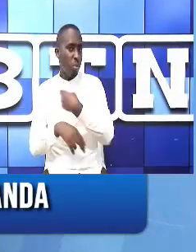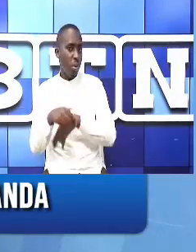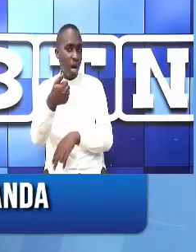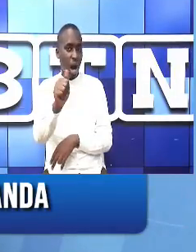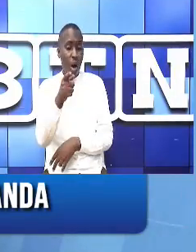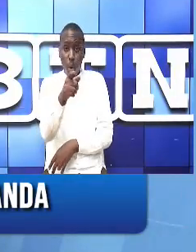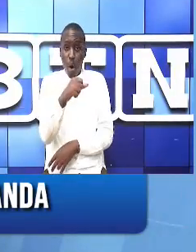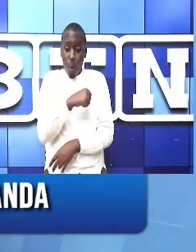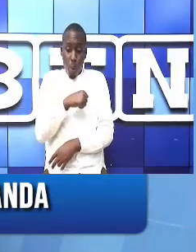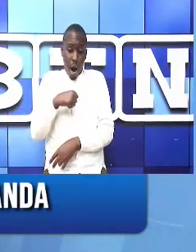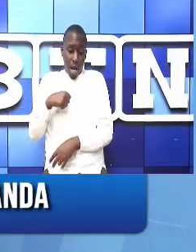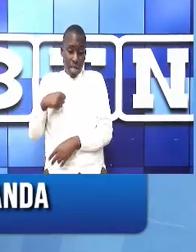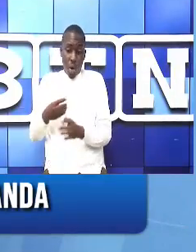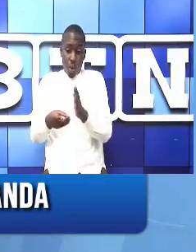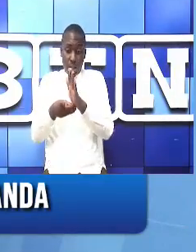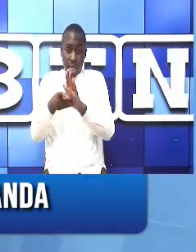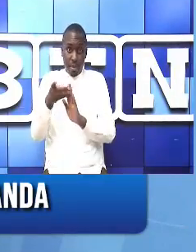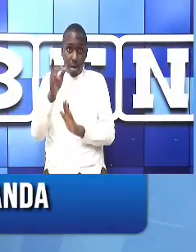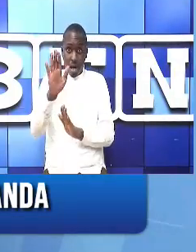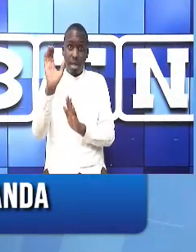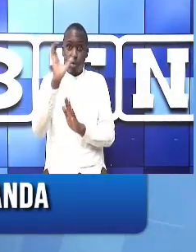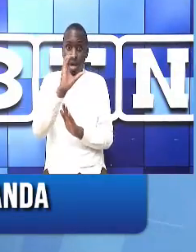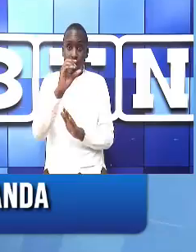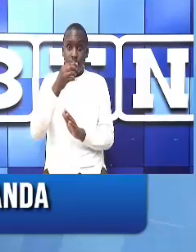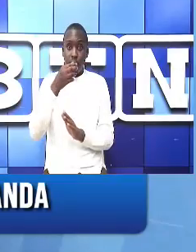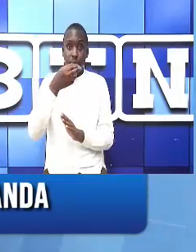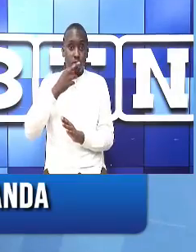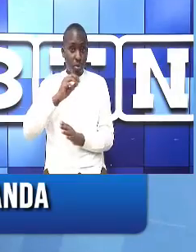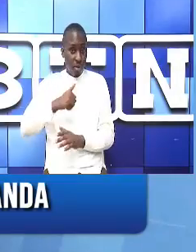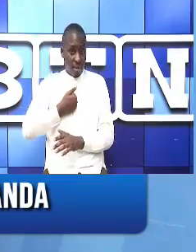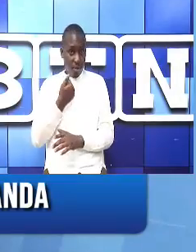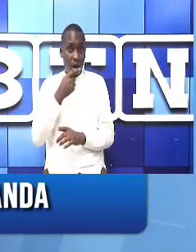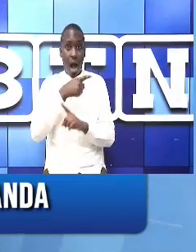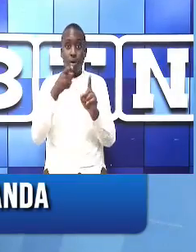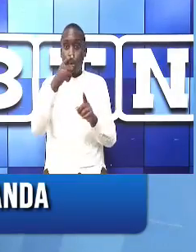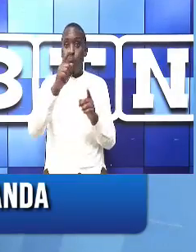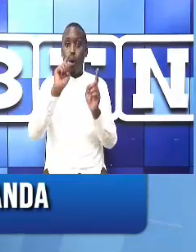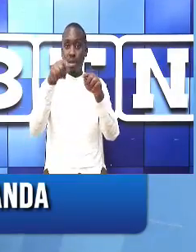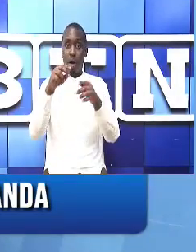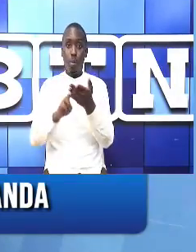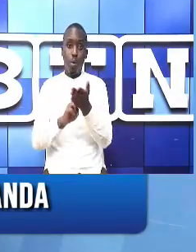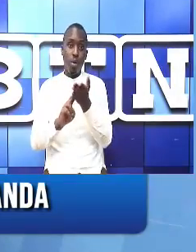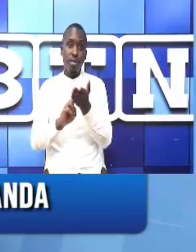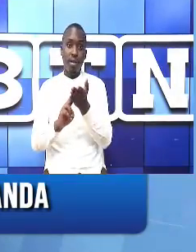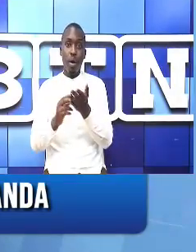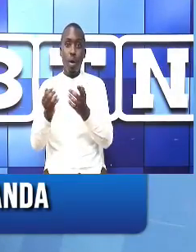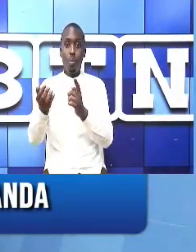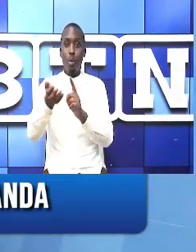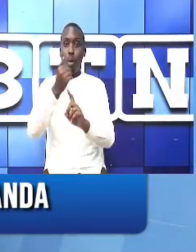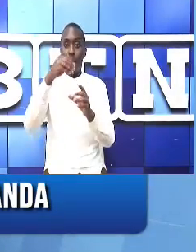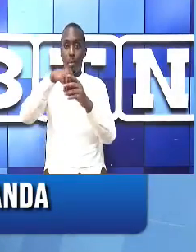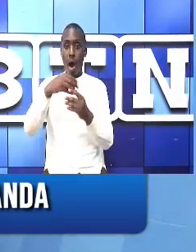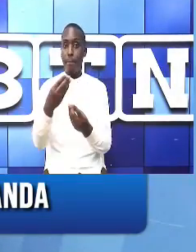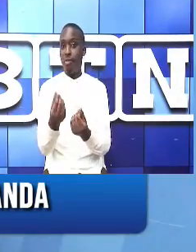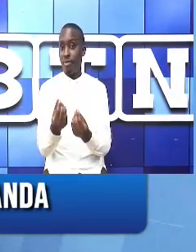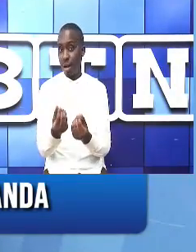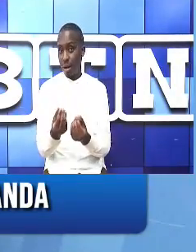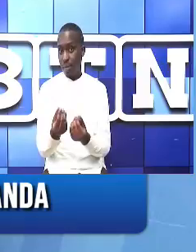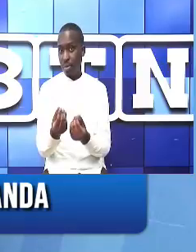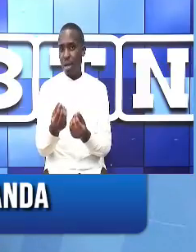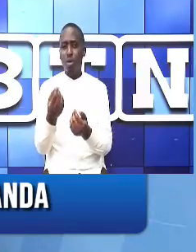wanze guteza imbere ngo ajye kwishakamo ibisubizo ahubwo wowe ukajya kumubyaza umusaruro umusabirisha